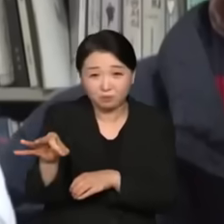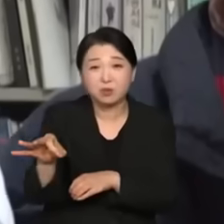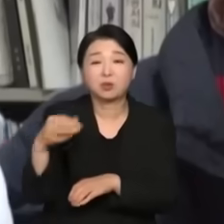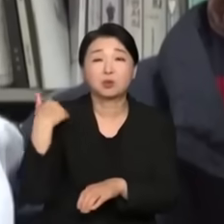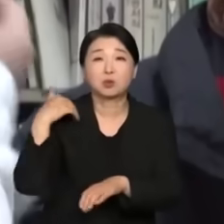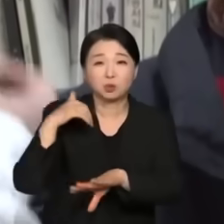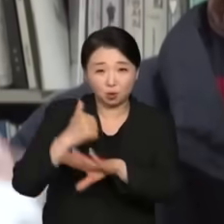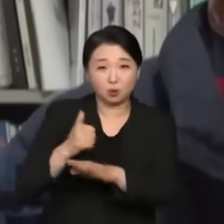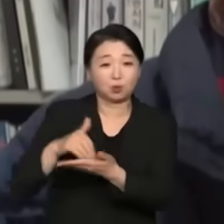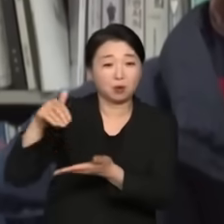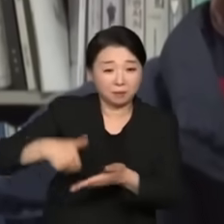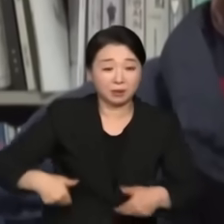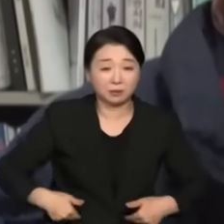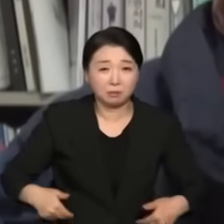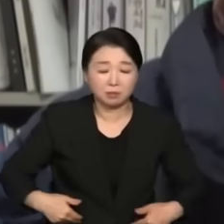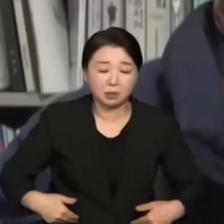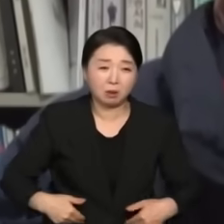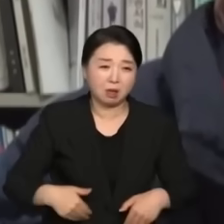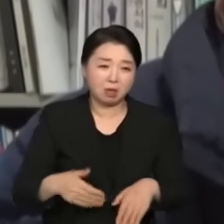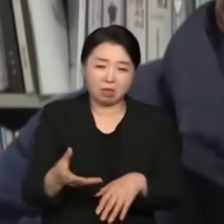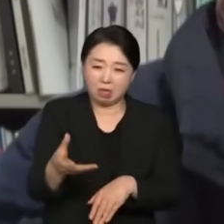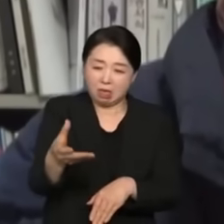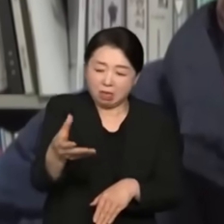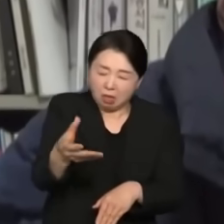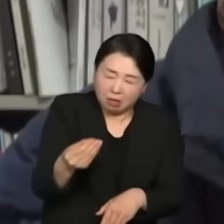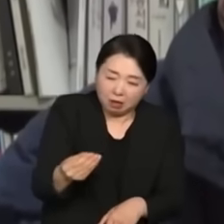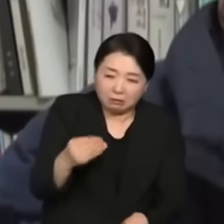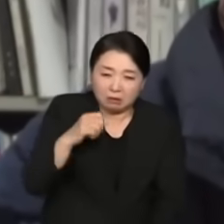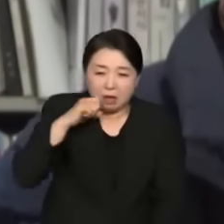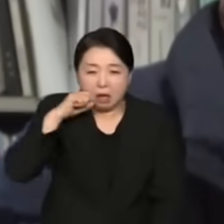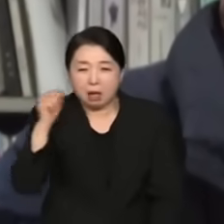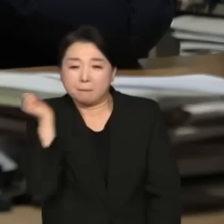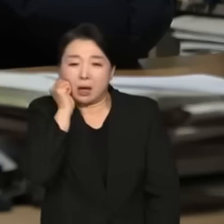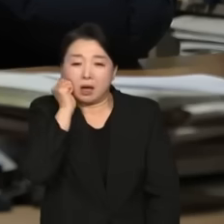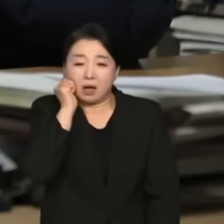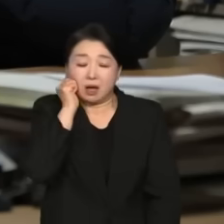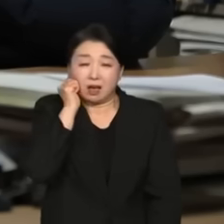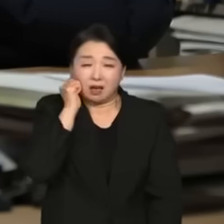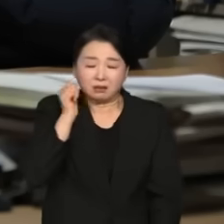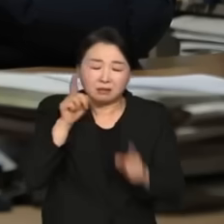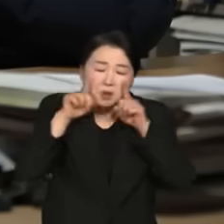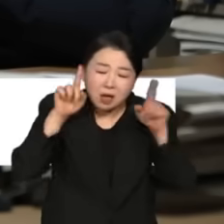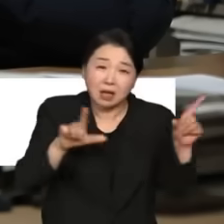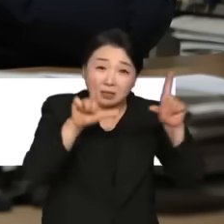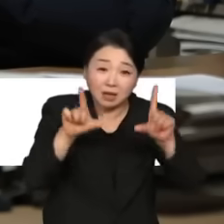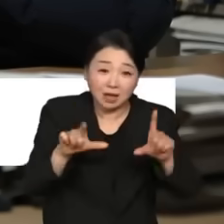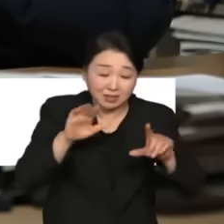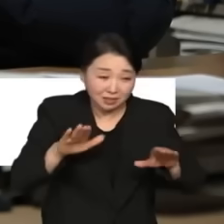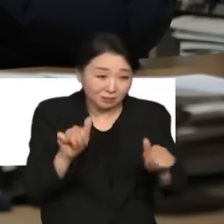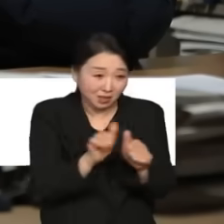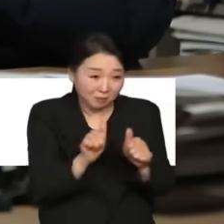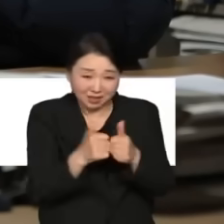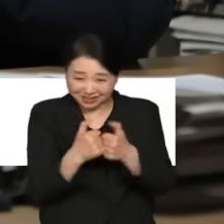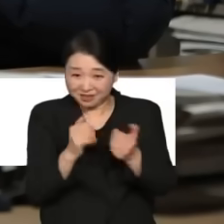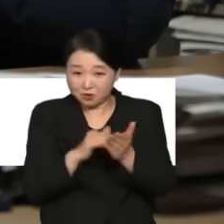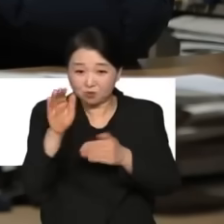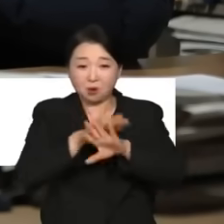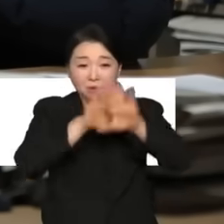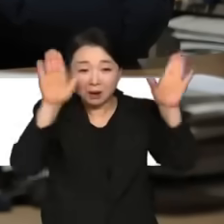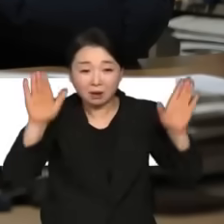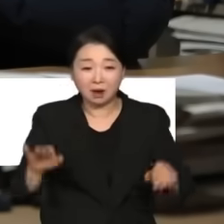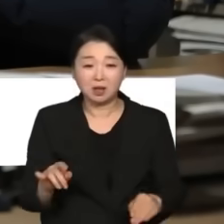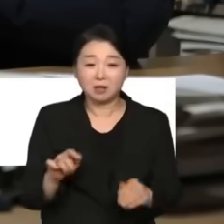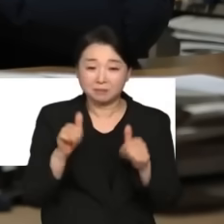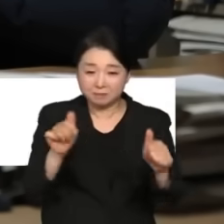사채에 더제 걸려 지옥 같은 삶을 이어오던 남성의 얼굴이 밝아집니다 인사 수송 해 가지고네 반환 청구를